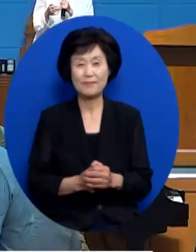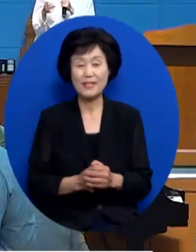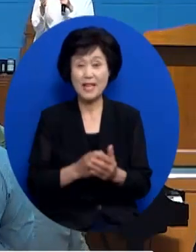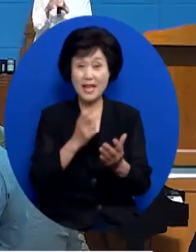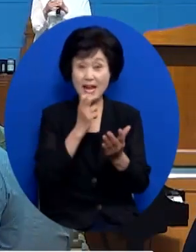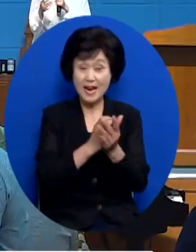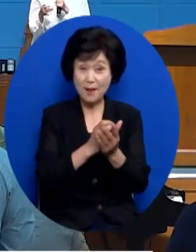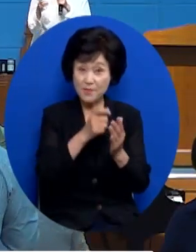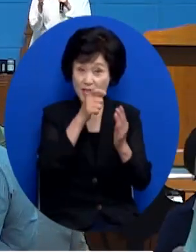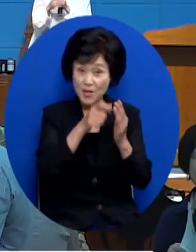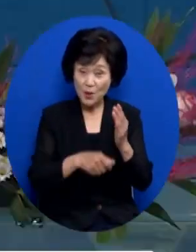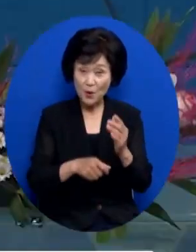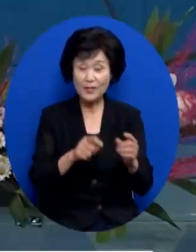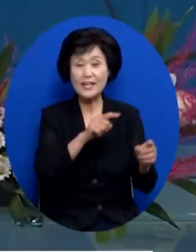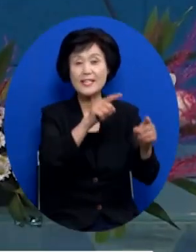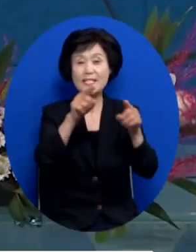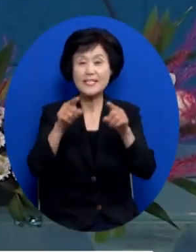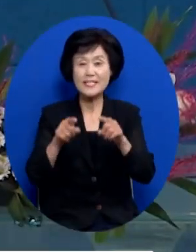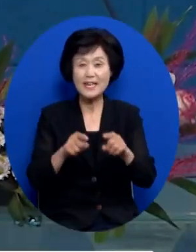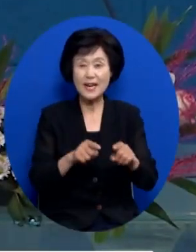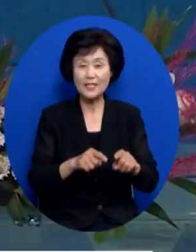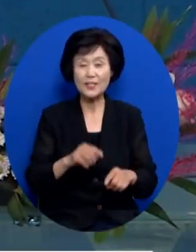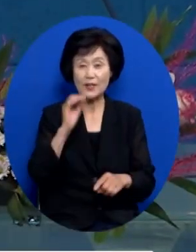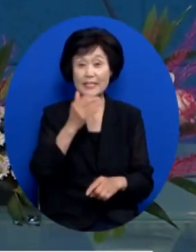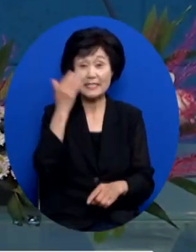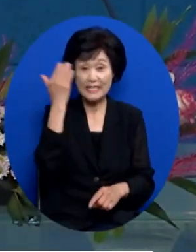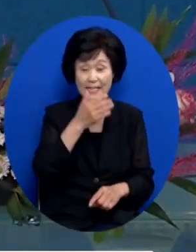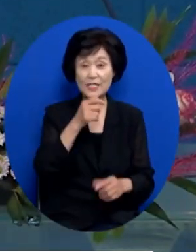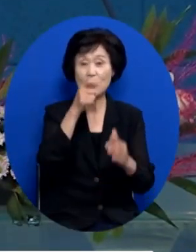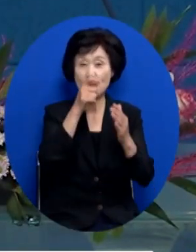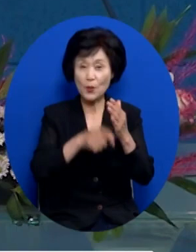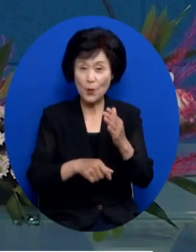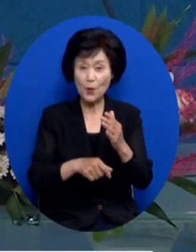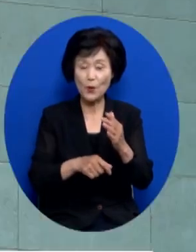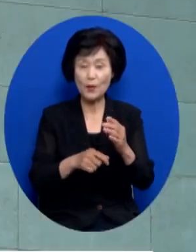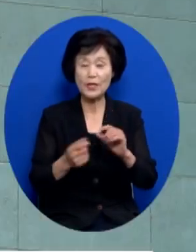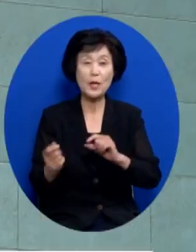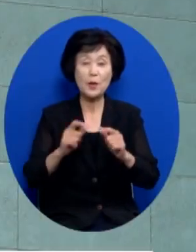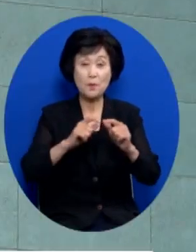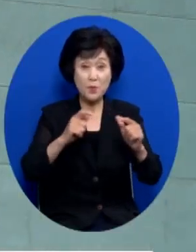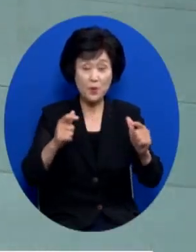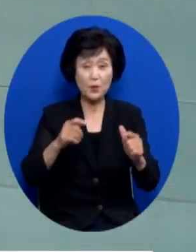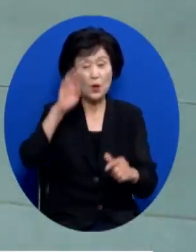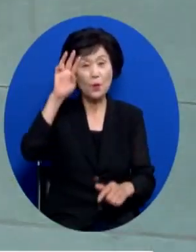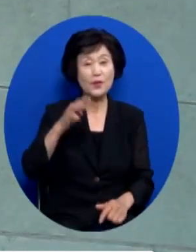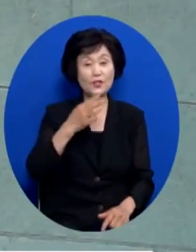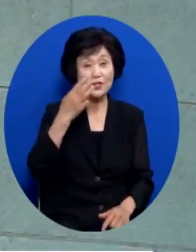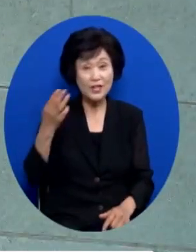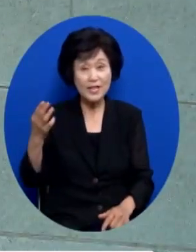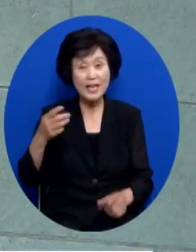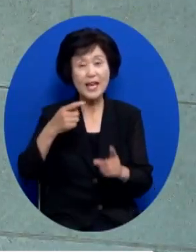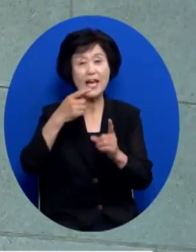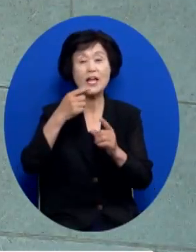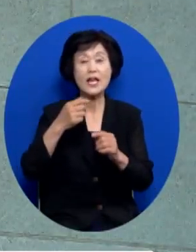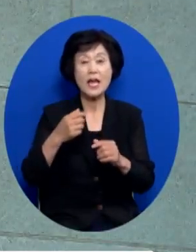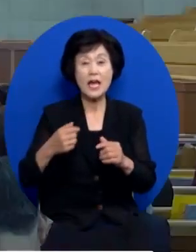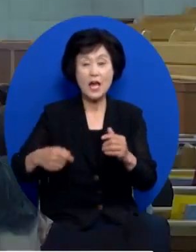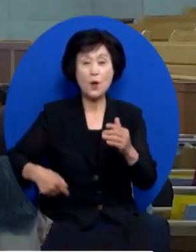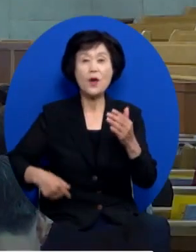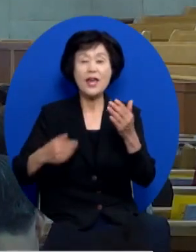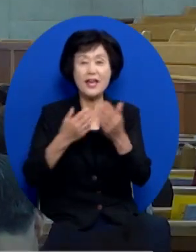감리교 전국부흥단 기독교대한선결교회 부흥사회가 285주년 웨슬리의 심 기념 1일 연합성회를